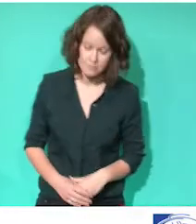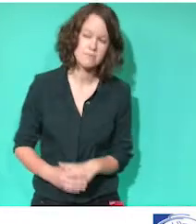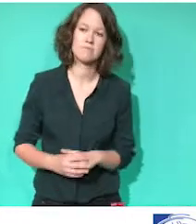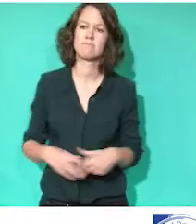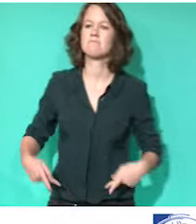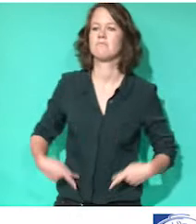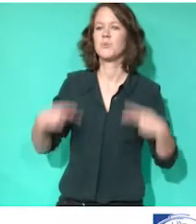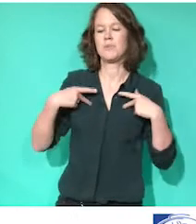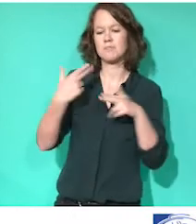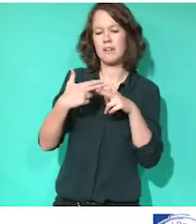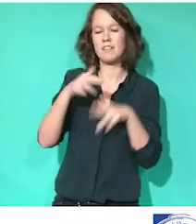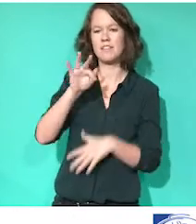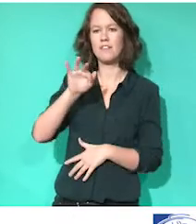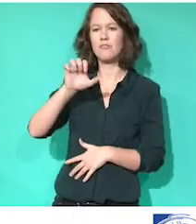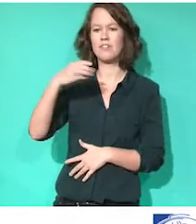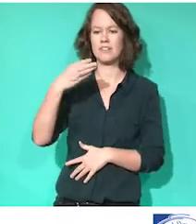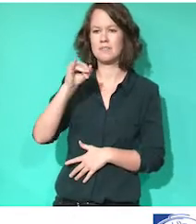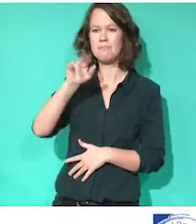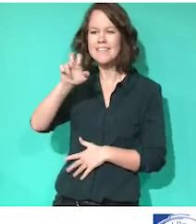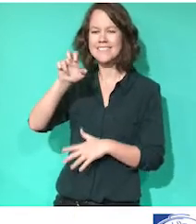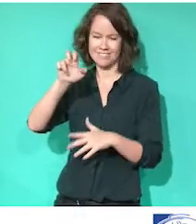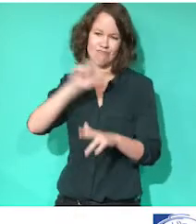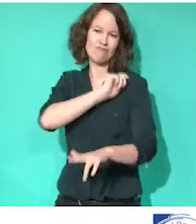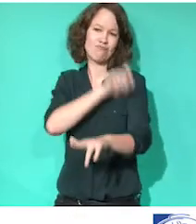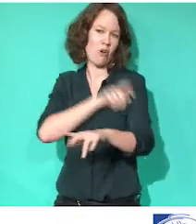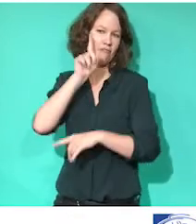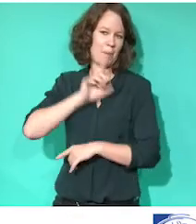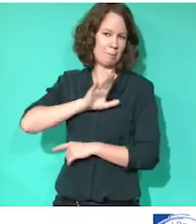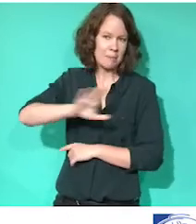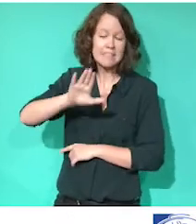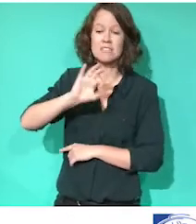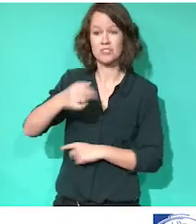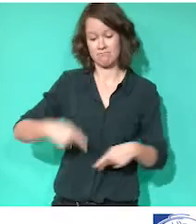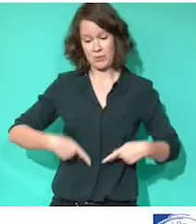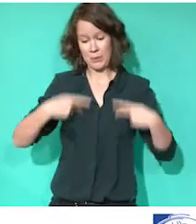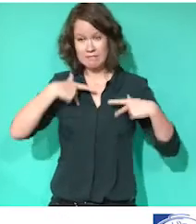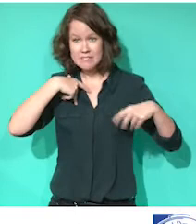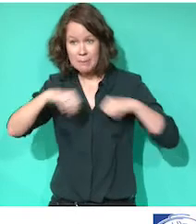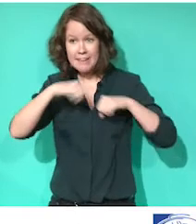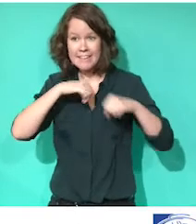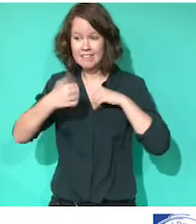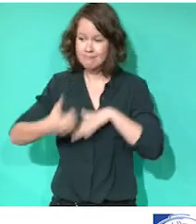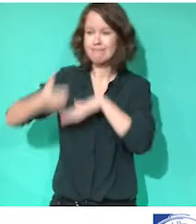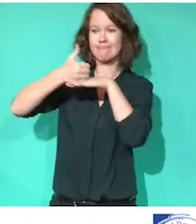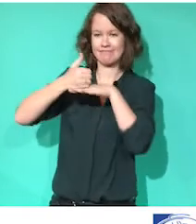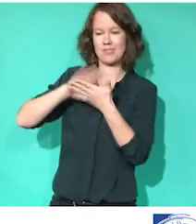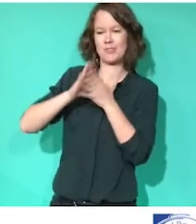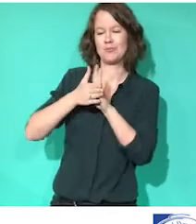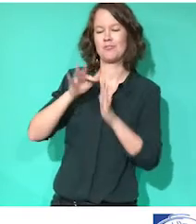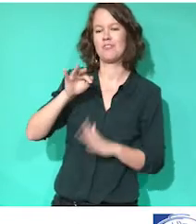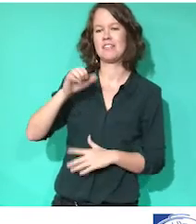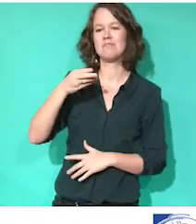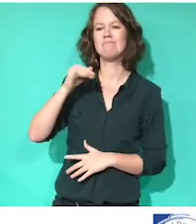sport au féminin. Voilà, alors aussi, là aussi, un atelier très, très dynamique porté par Femix. Quelques chiffres qui sont